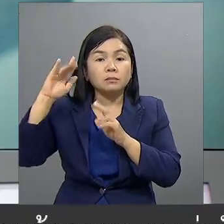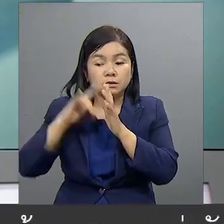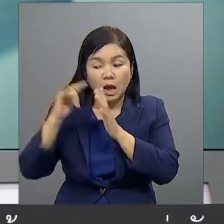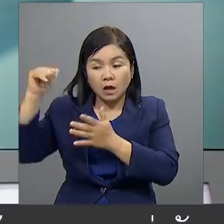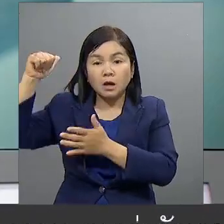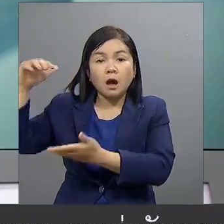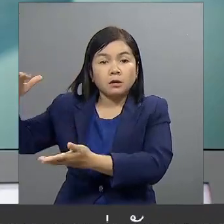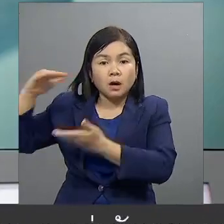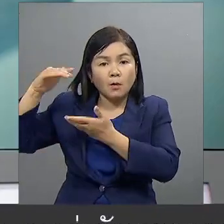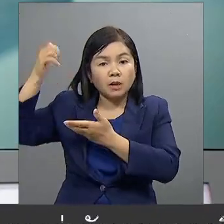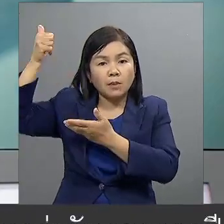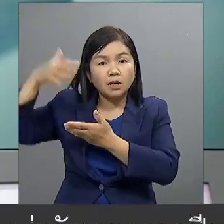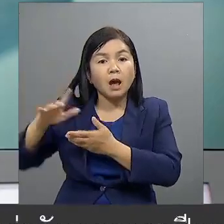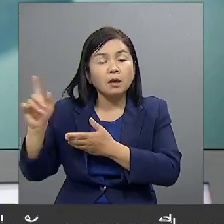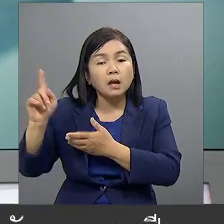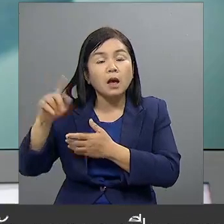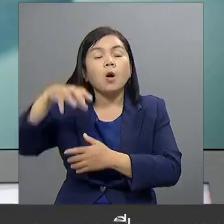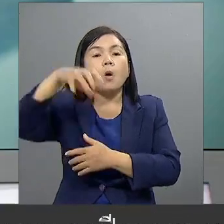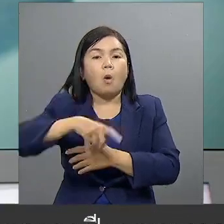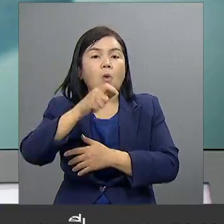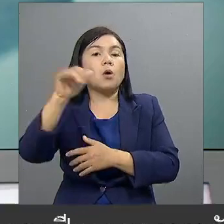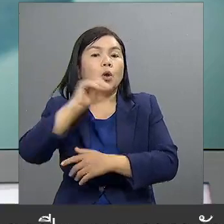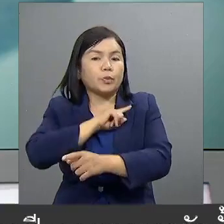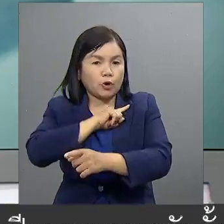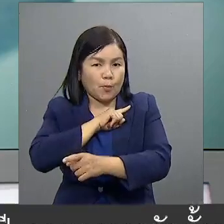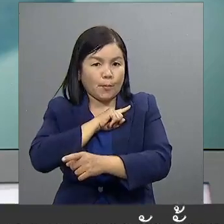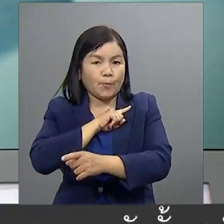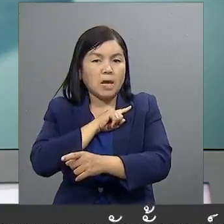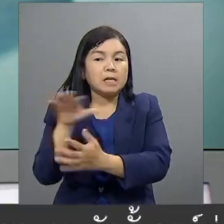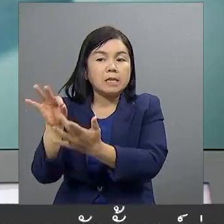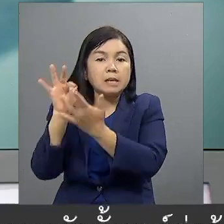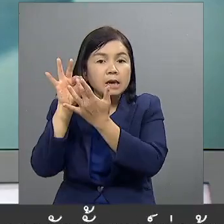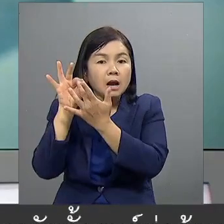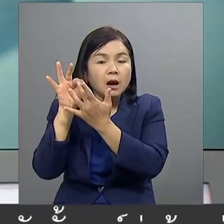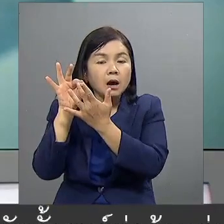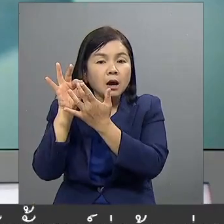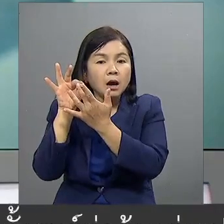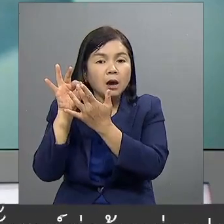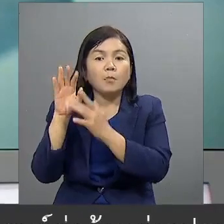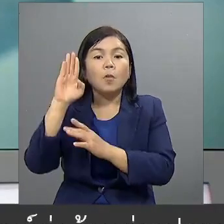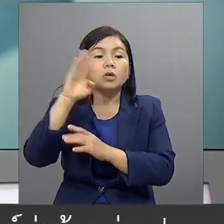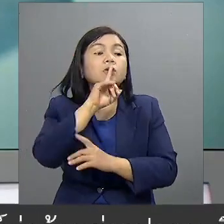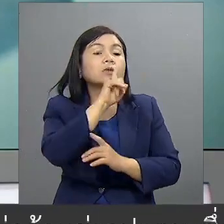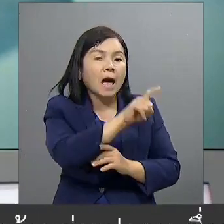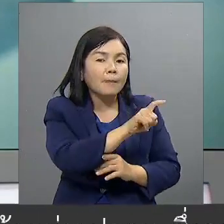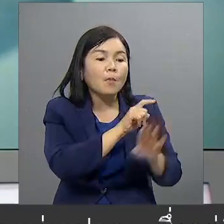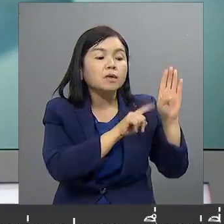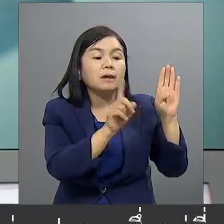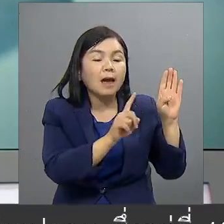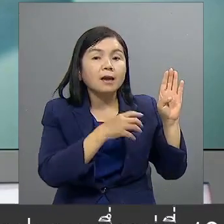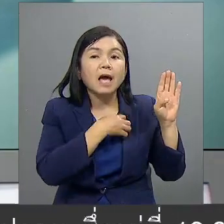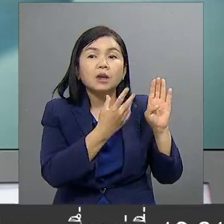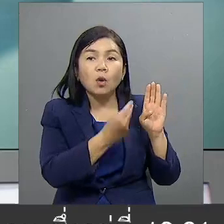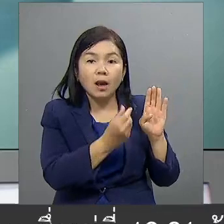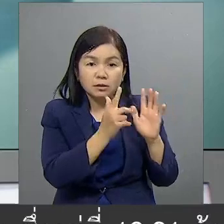จะเป็นผู้ที่รวบรวมว่าเอกชนรายไหนอยากจะได้วัคซีนชนิดใดจำนวนเท่าใดองค์การเภสัช